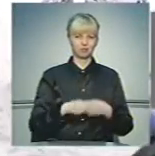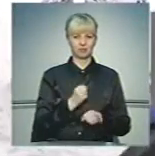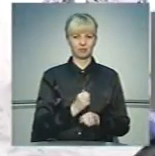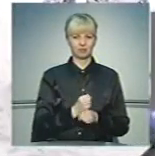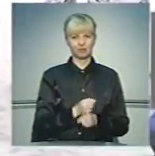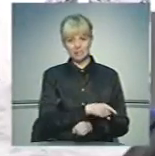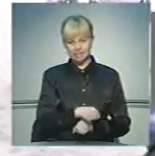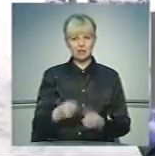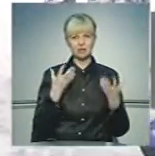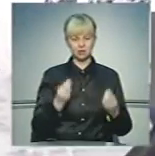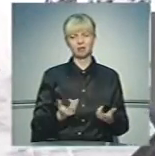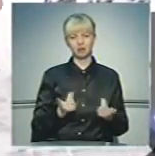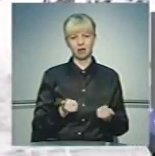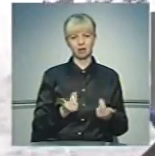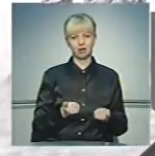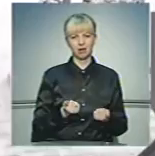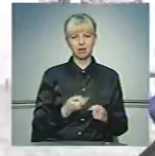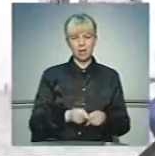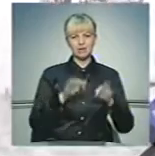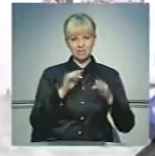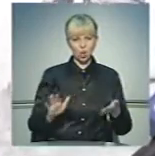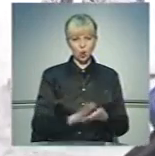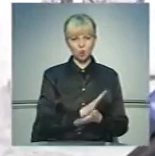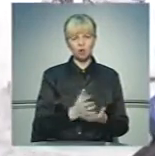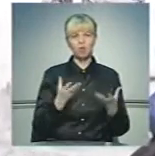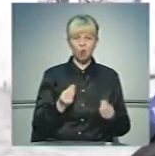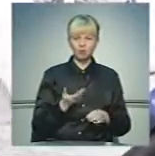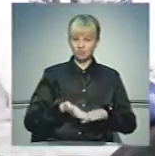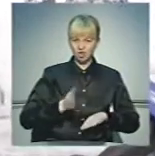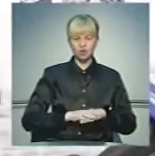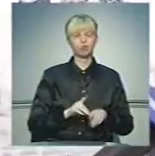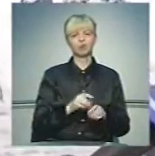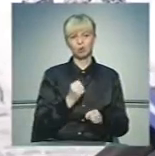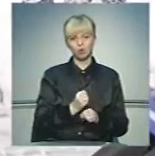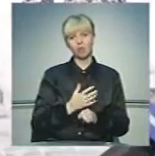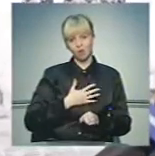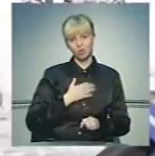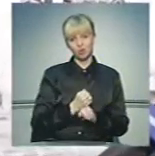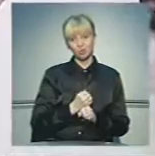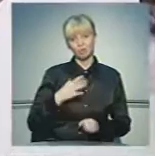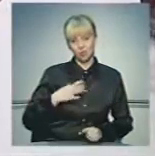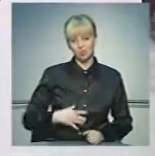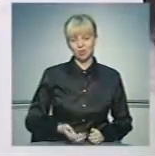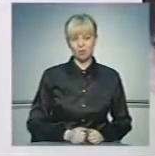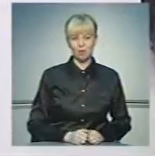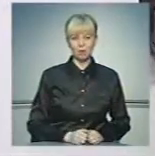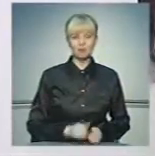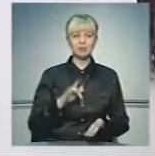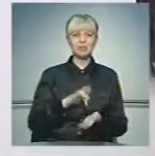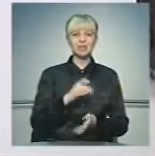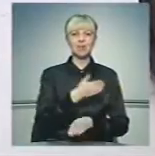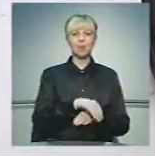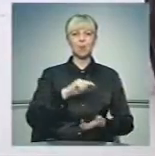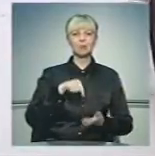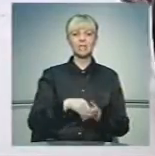Тобто цілий день? Цілий день, так. Да. Так сніг розчищає? Так, да, мокрий, тяжкий, ну що робити, наша робота, мусимо. На центральних